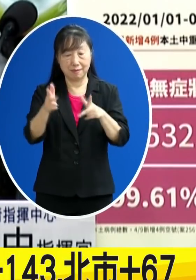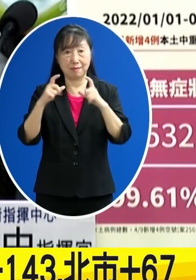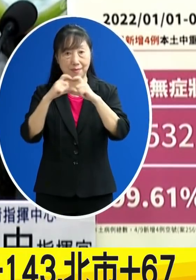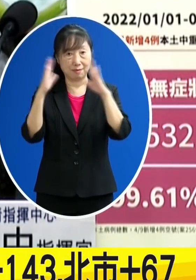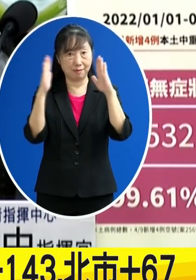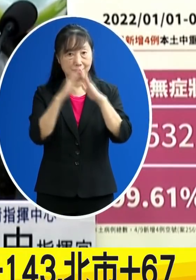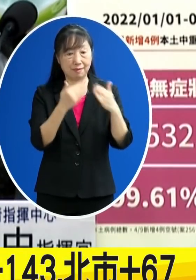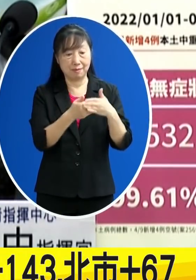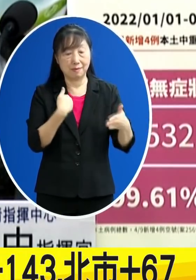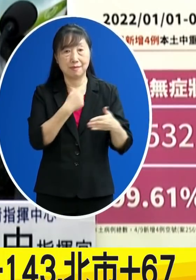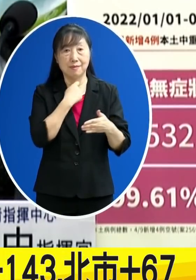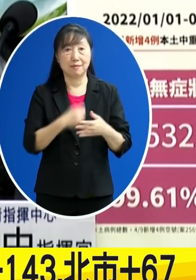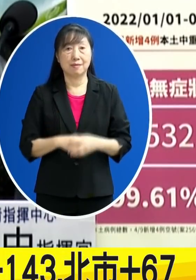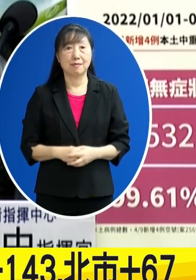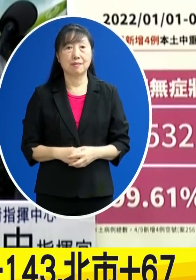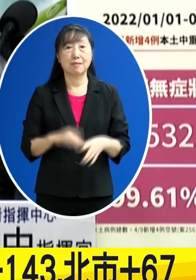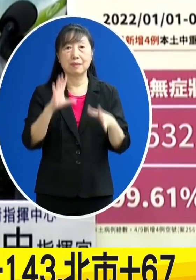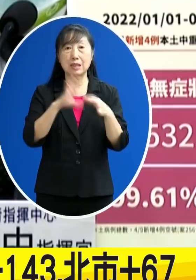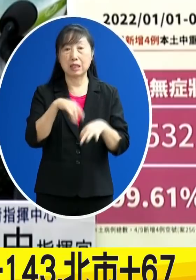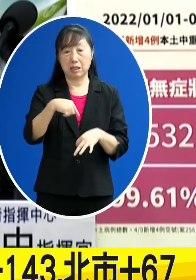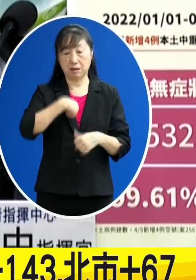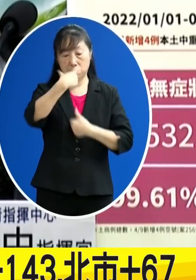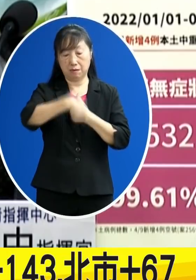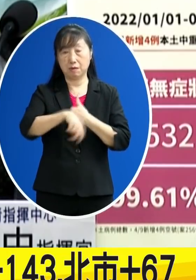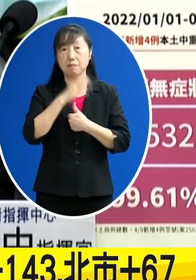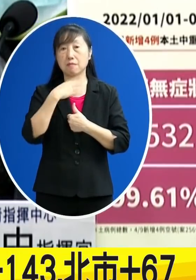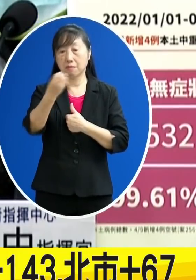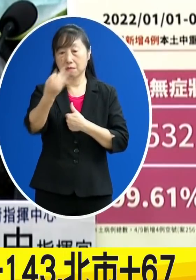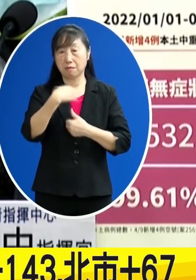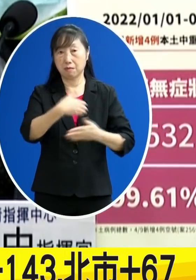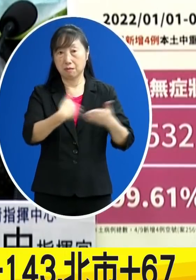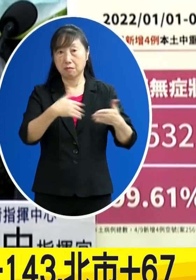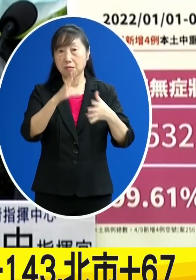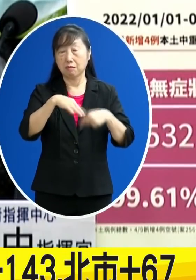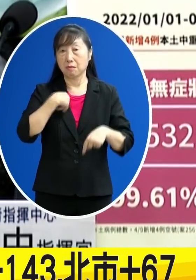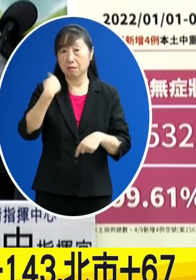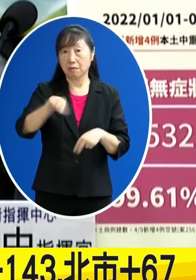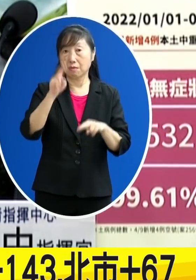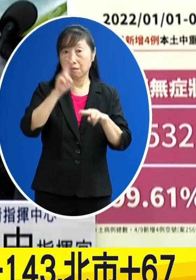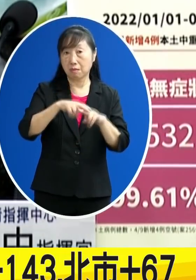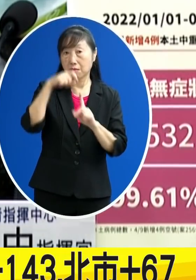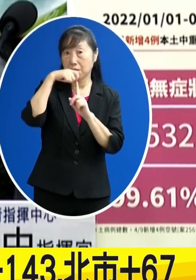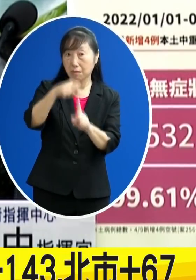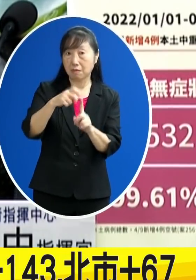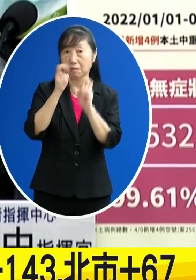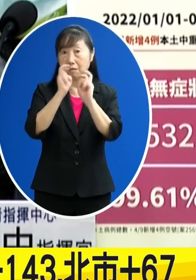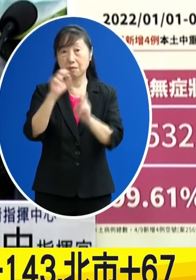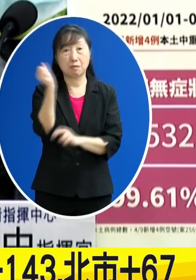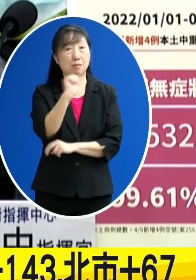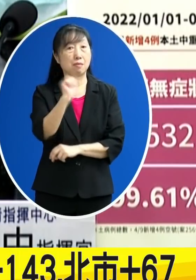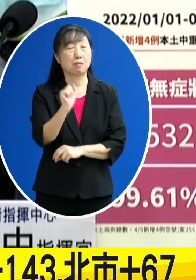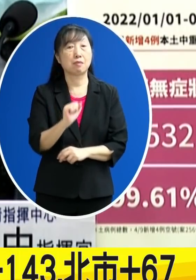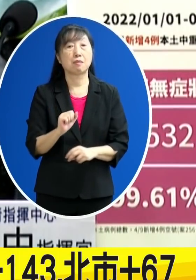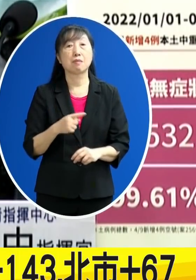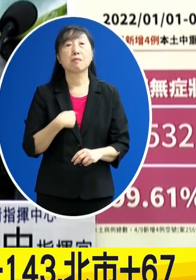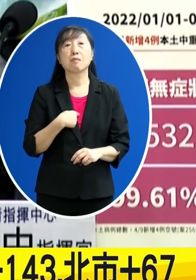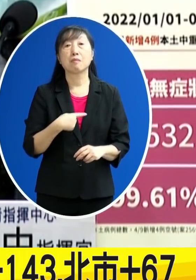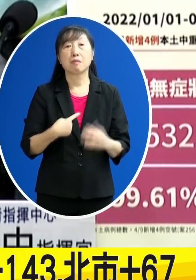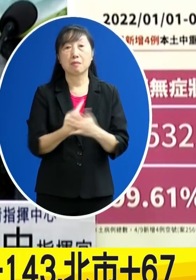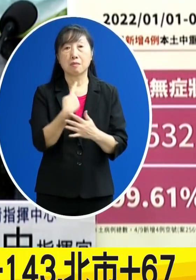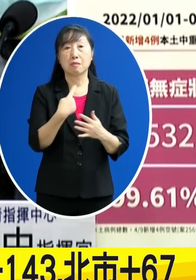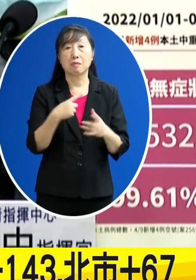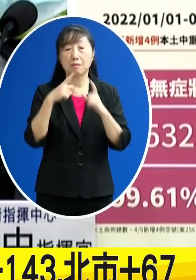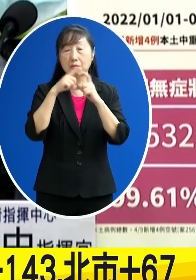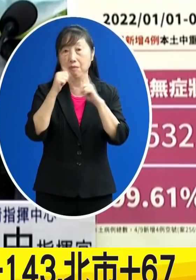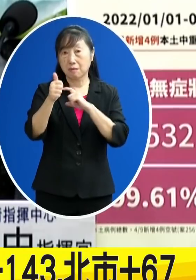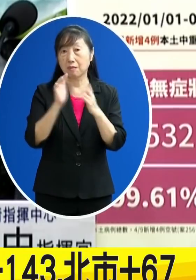离。那因为是隔离者哈，所以禁止搭乘大众交通工具，那应该留在家中